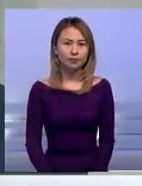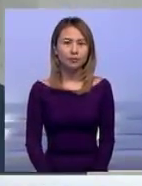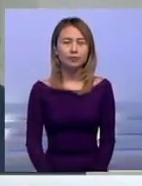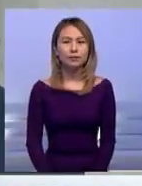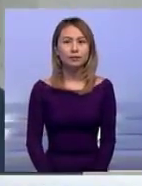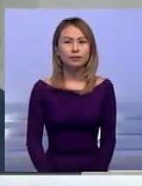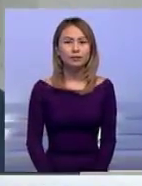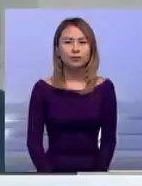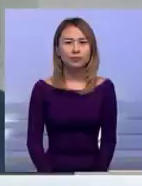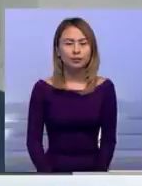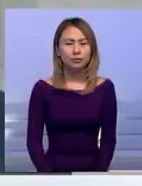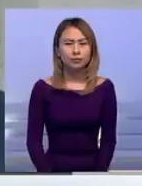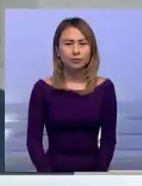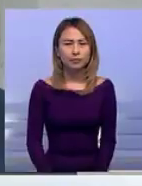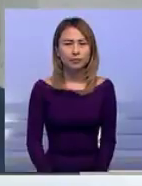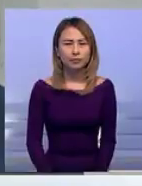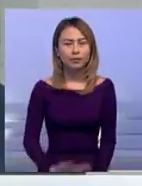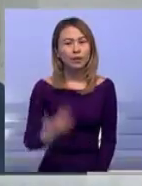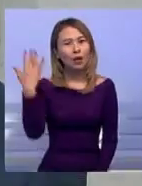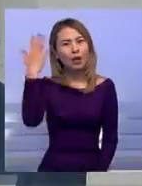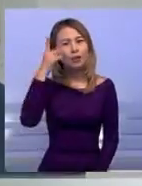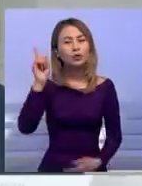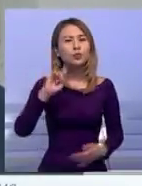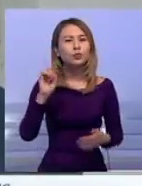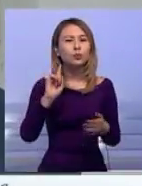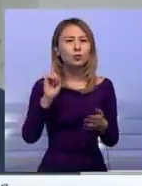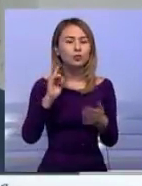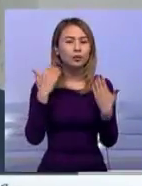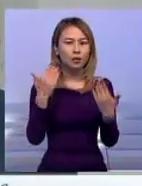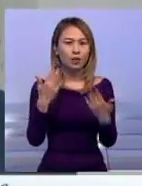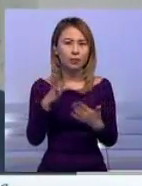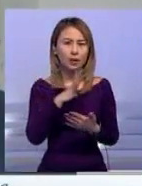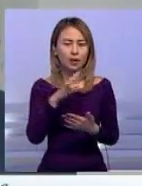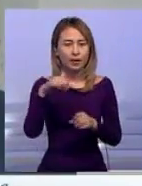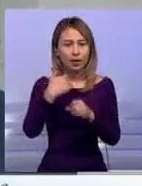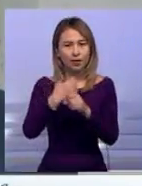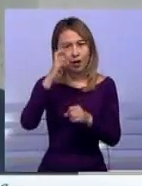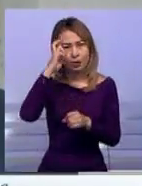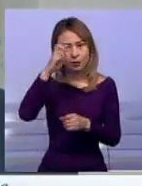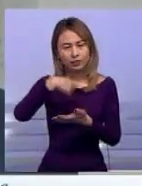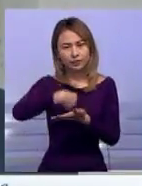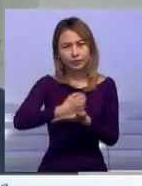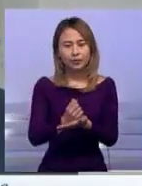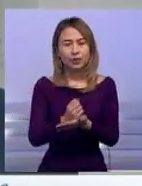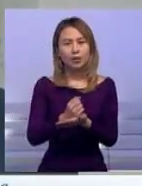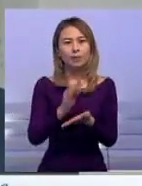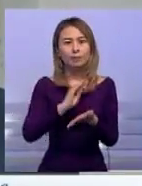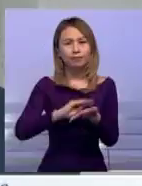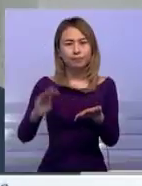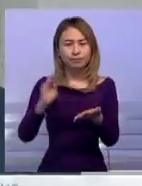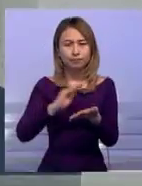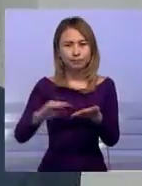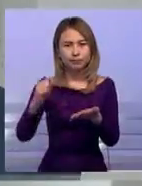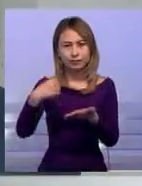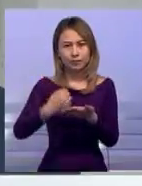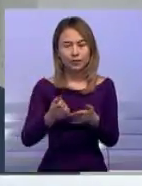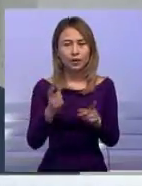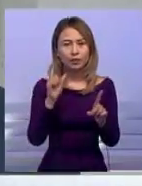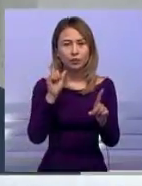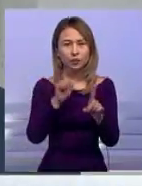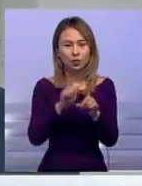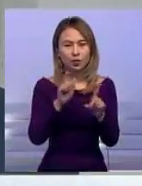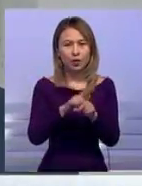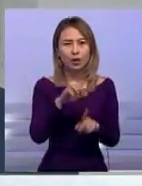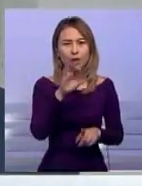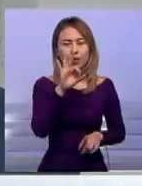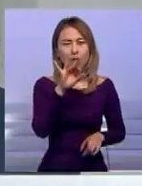Жалпы орталық құрылады, оның негізгі мақсаты, енді осы кеше елбасымыздың бекіткен латын таңбасын, енді